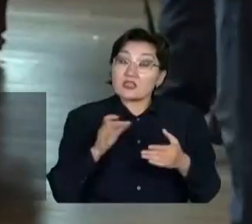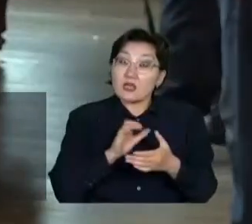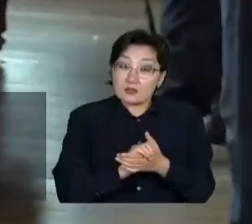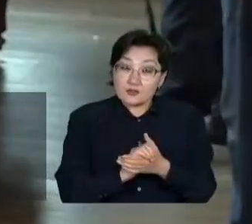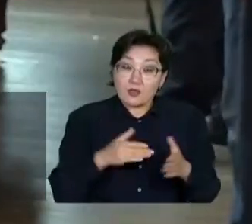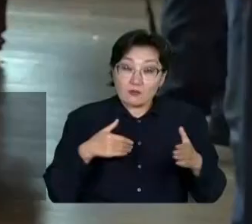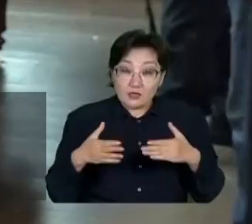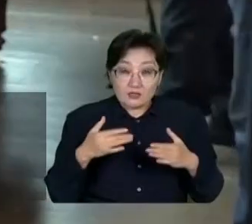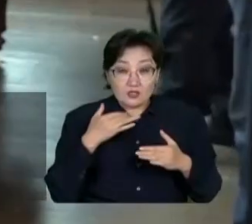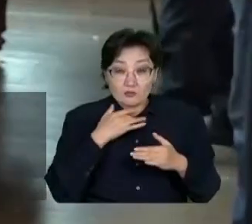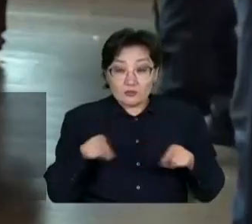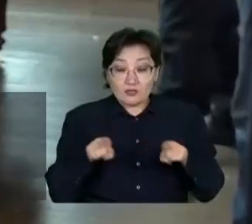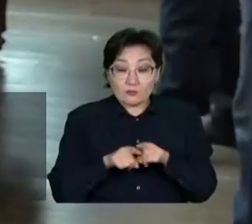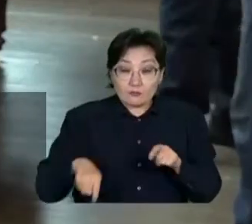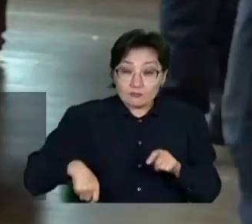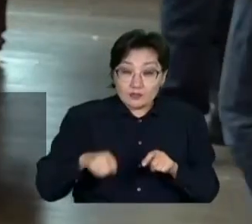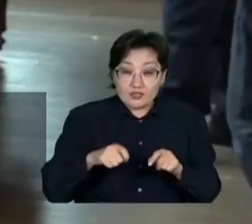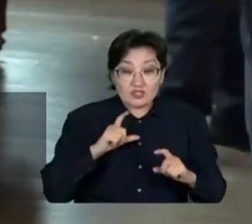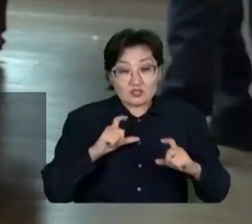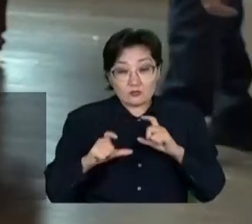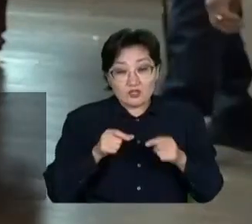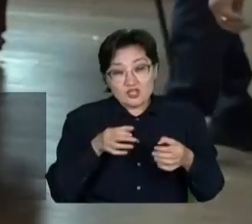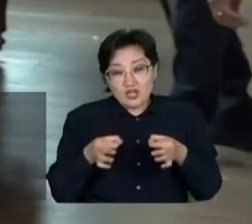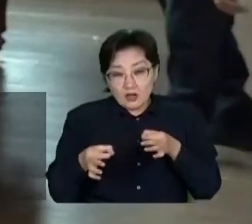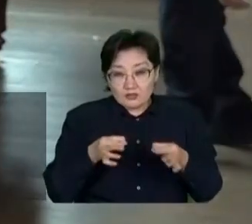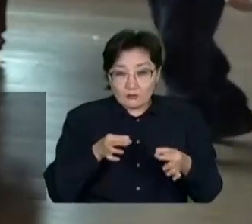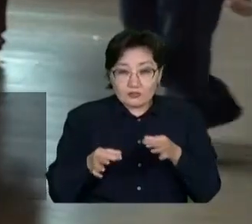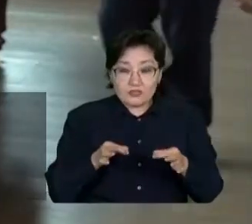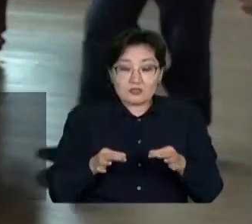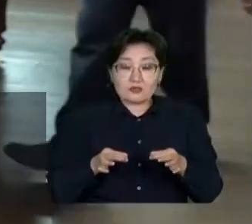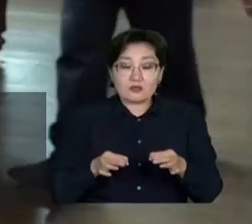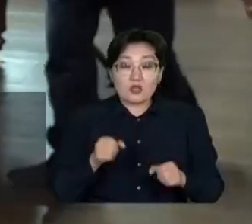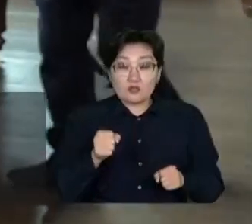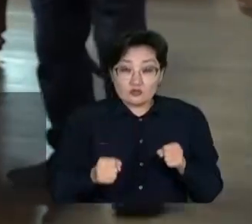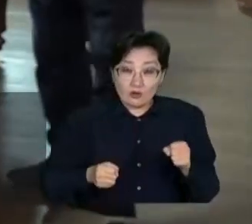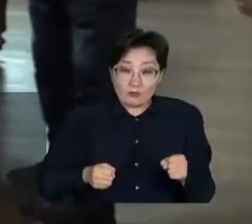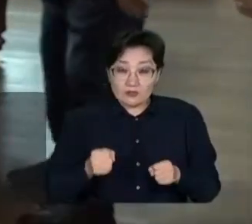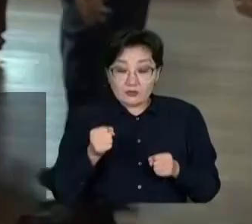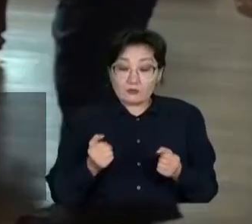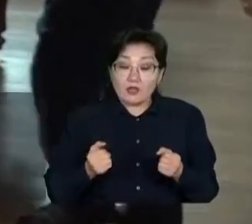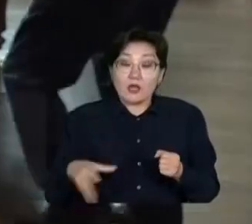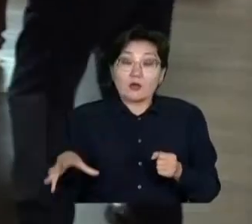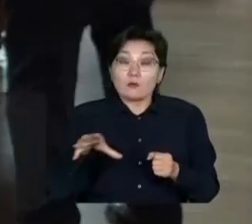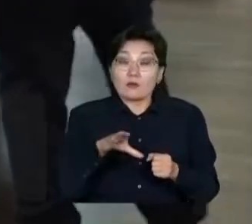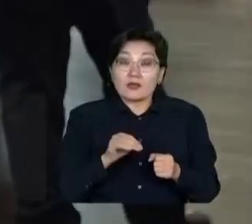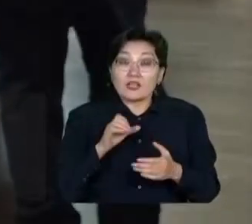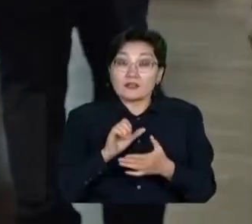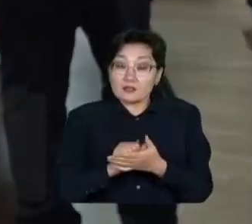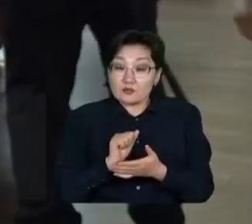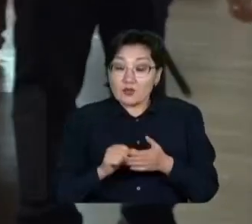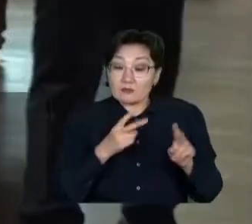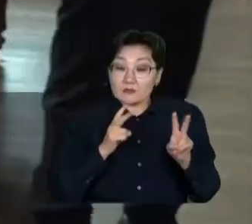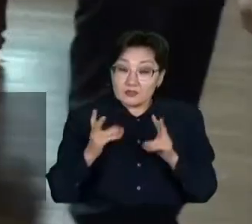жаңағы көптеген осындай бильярд болсын, шахмат болсын, шашка болсын, скандинавский жүру дейміз, ол бар, соның бәрімен айналысып жатады. Биі